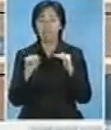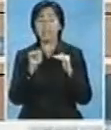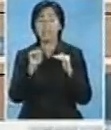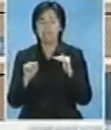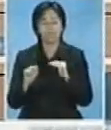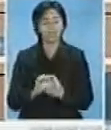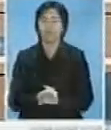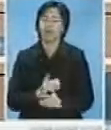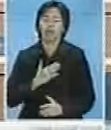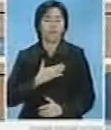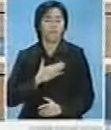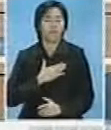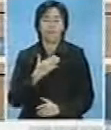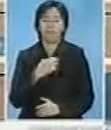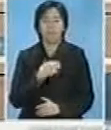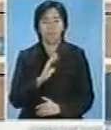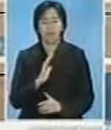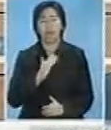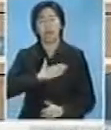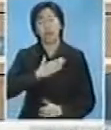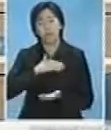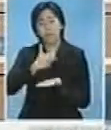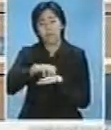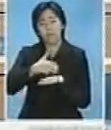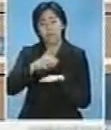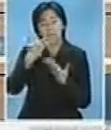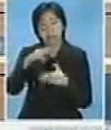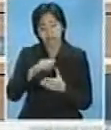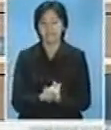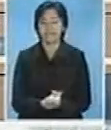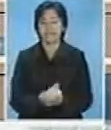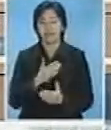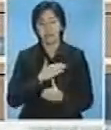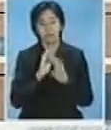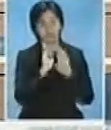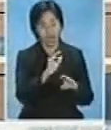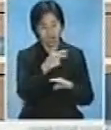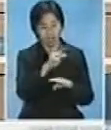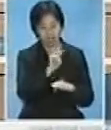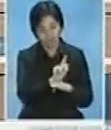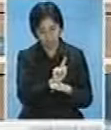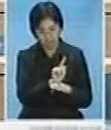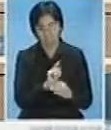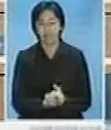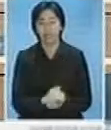ให้กับทำให้กับที่ผมอภิปรายไปแล้วเบื้องต้นนะครับดังนั้นจึงขอฝากท่านประธานไ